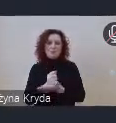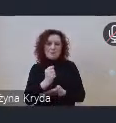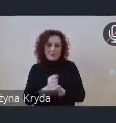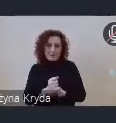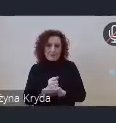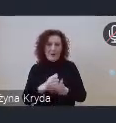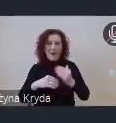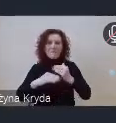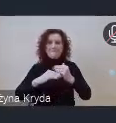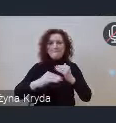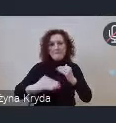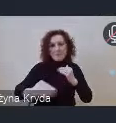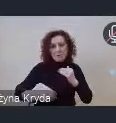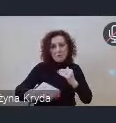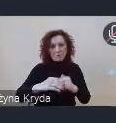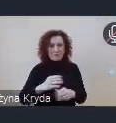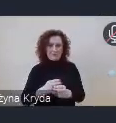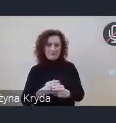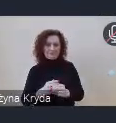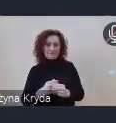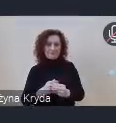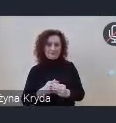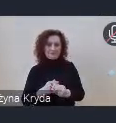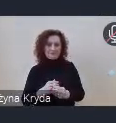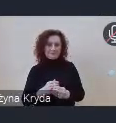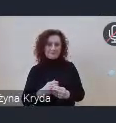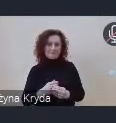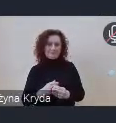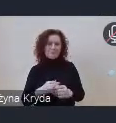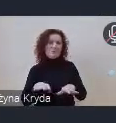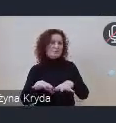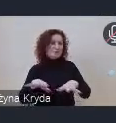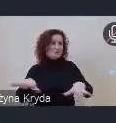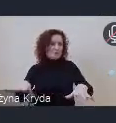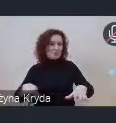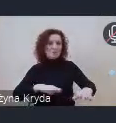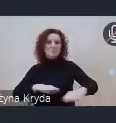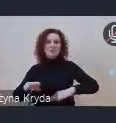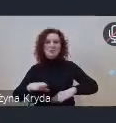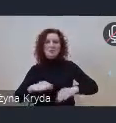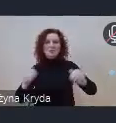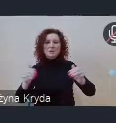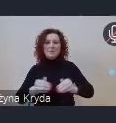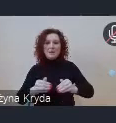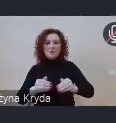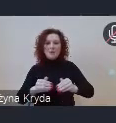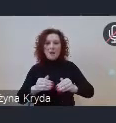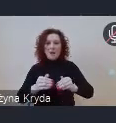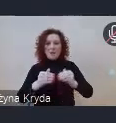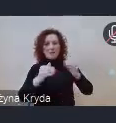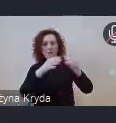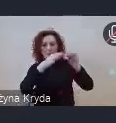poziomej poruszania się jednocześnie najczęściej związana ze schodami niestety czyli miejsca gdzie można podejść pod schody i uderzyć się w głowę